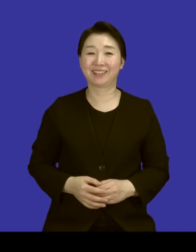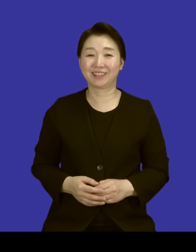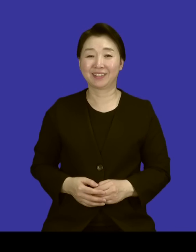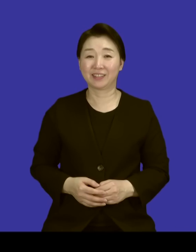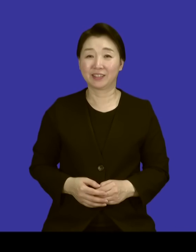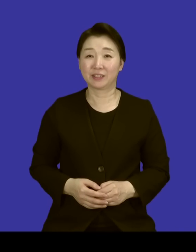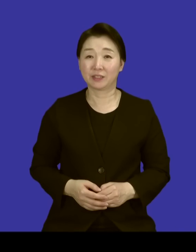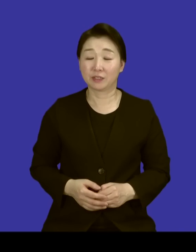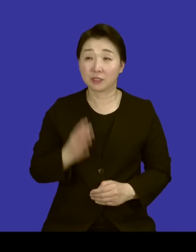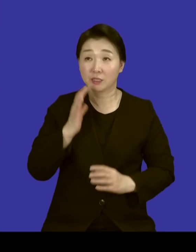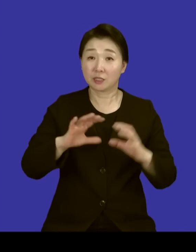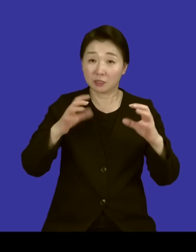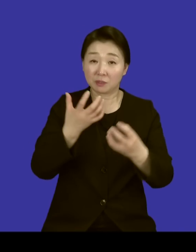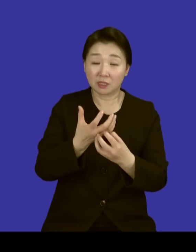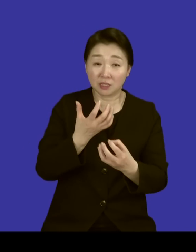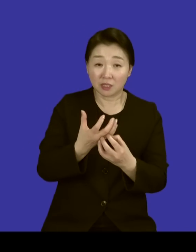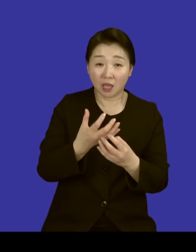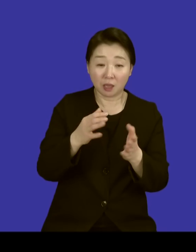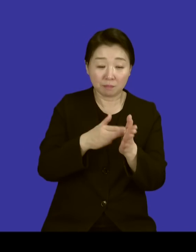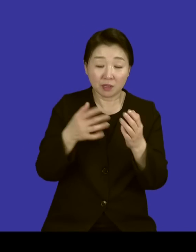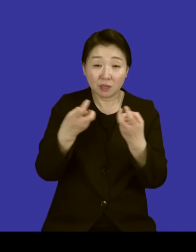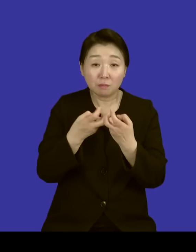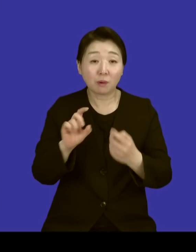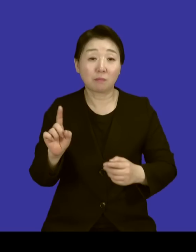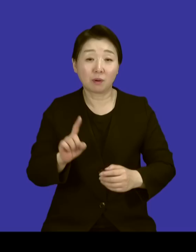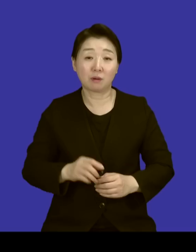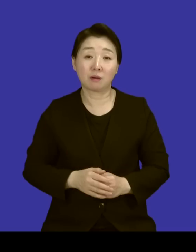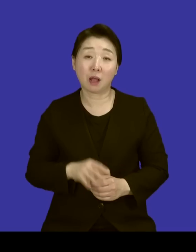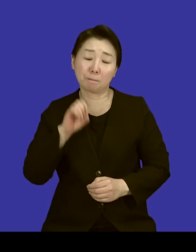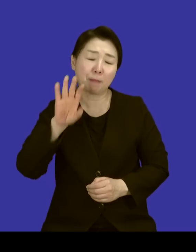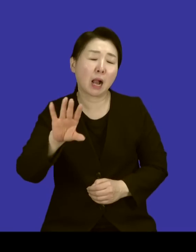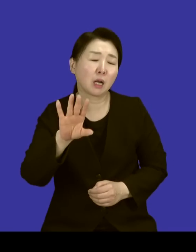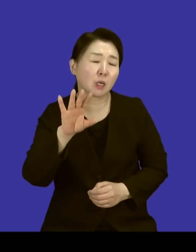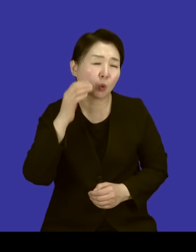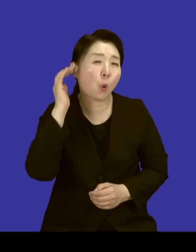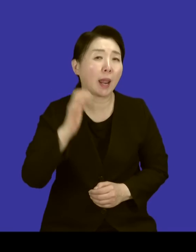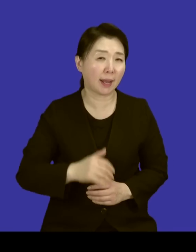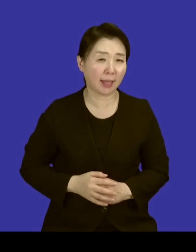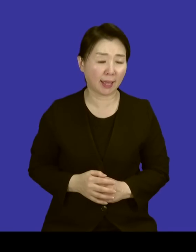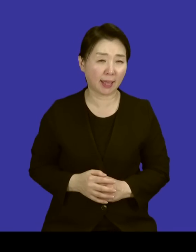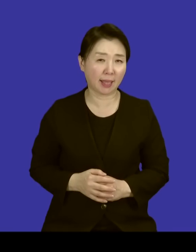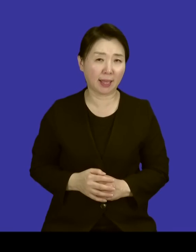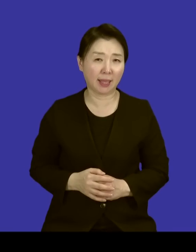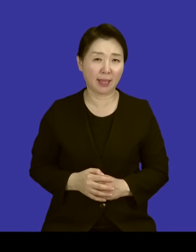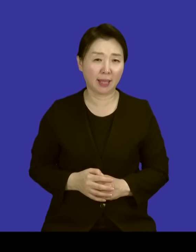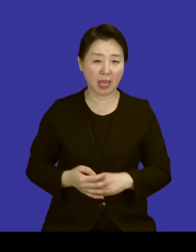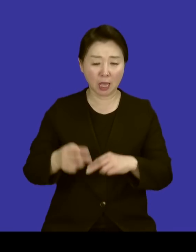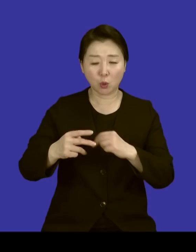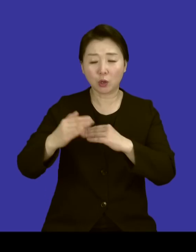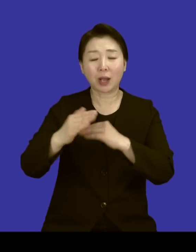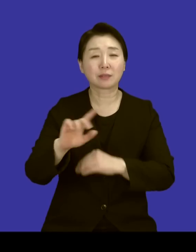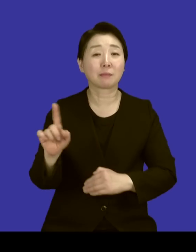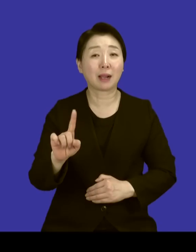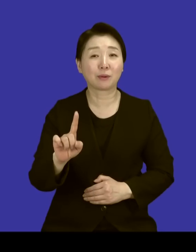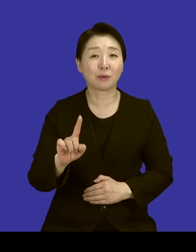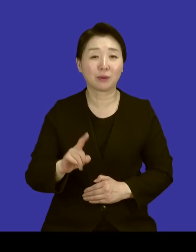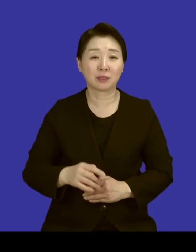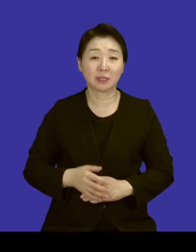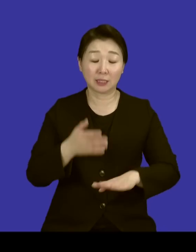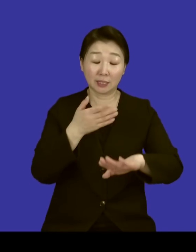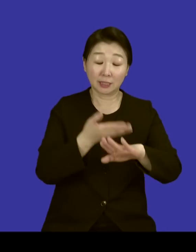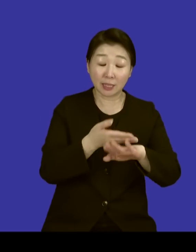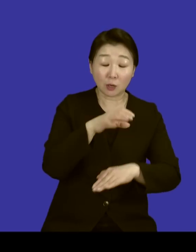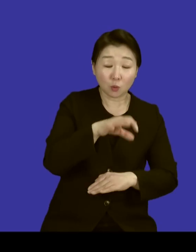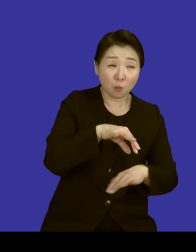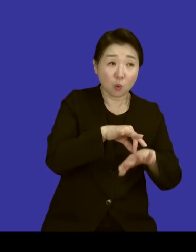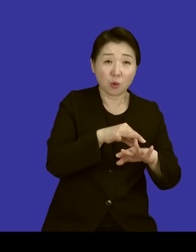그 김치찌개집만의 비법이 있다면 어떤 그건 말씀드릴게요. 만드는 과정은 말고 네. 그러니까 예를 들어 다른 집은 뭐 어떤데